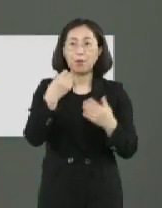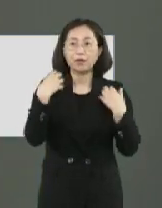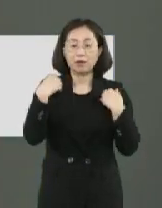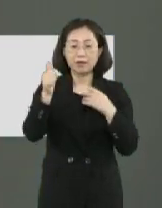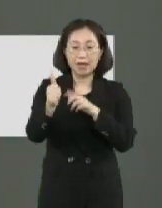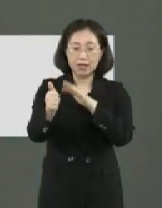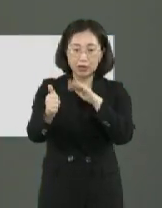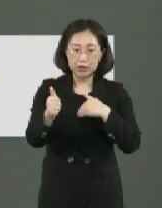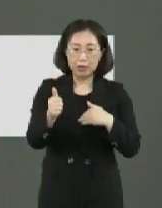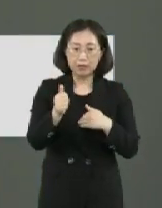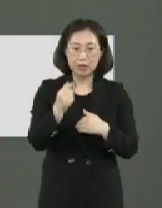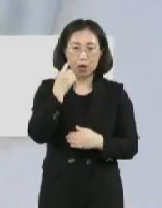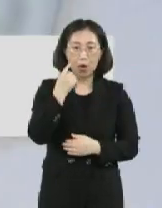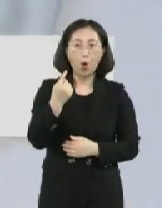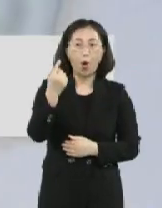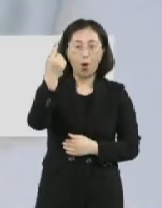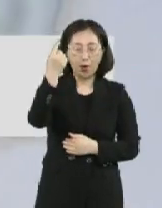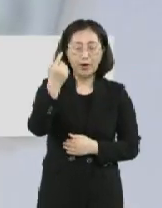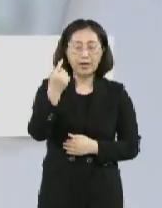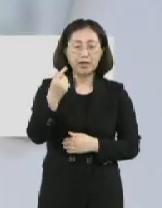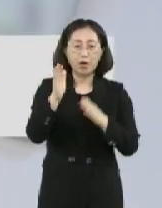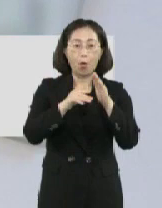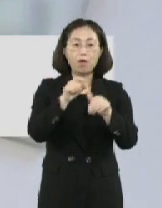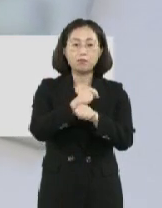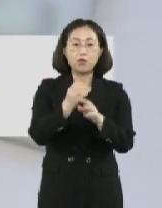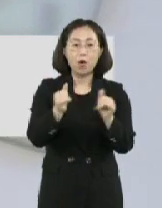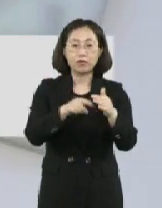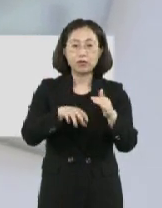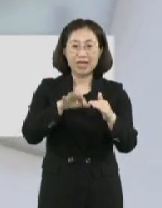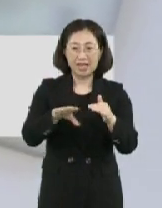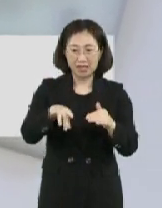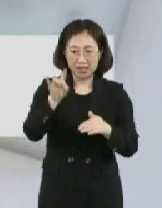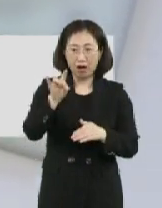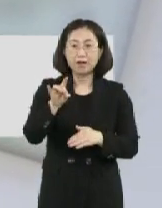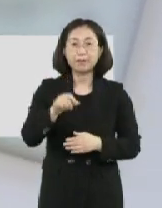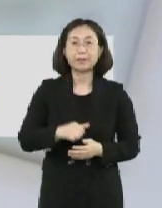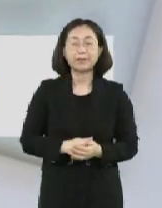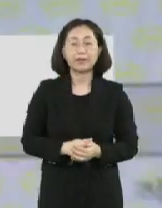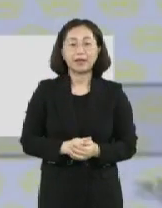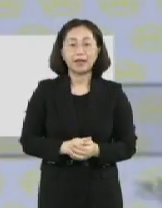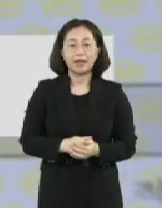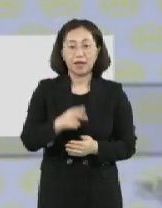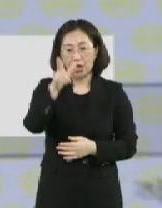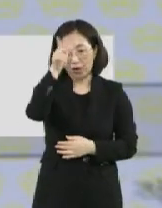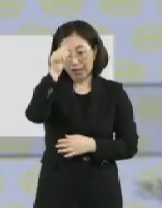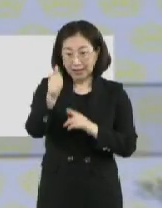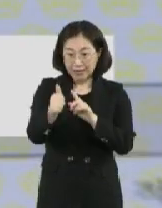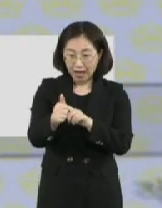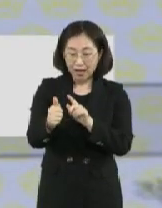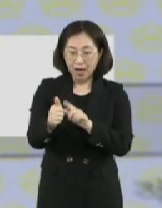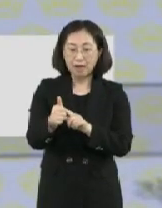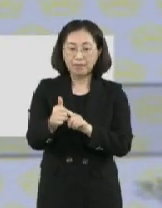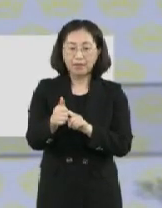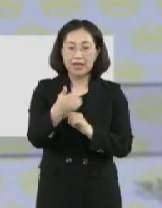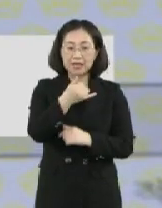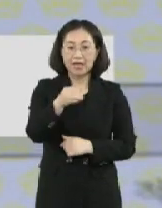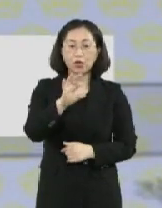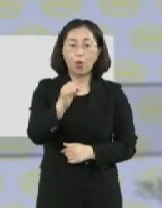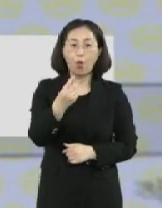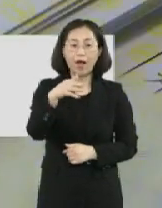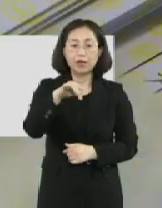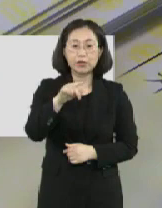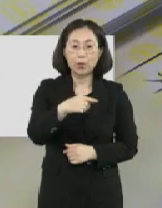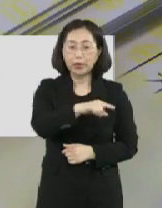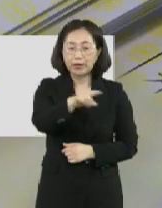소환조사는 특수본 수사선상에 오른 고위직 공무원 가운데 첫 번째 사례로 경찰은 A씨가 세종시 와촌